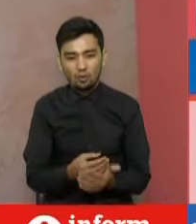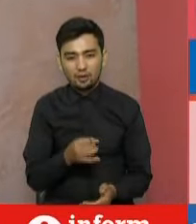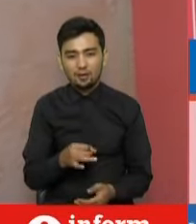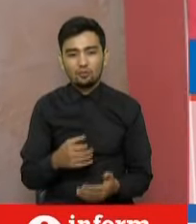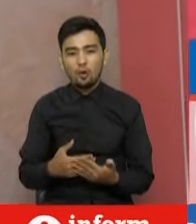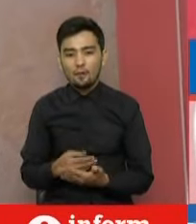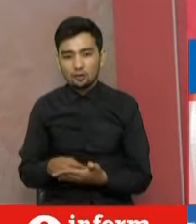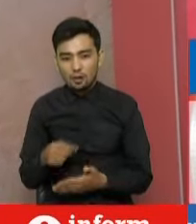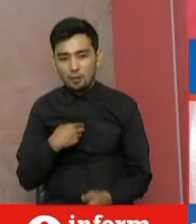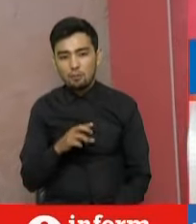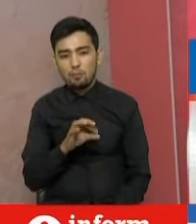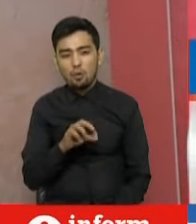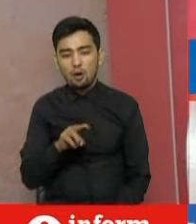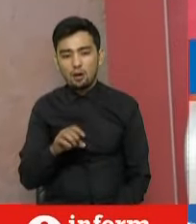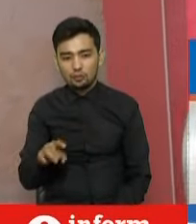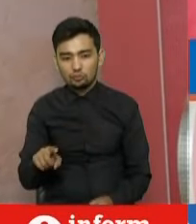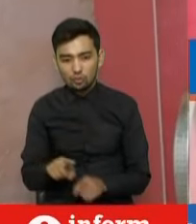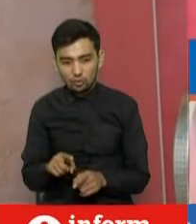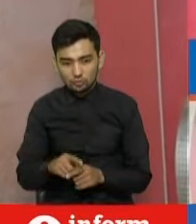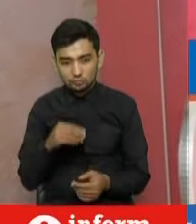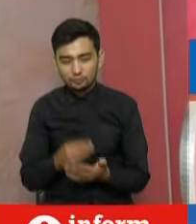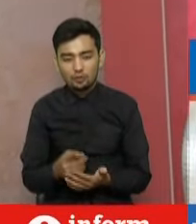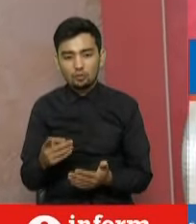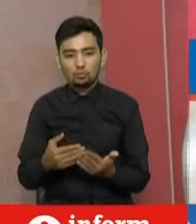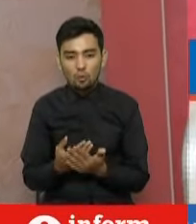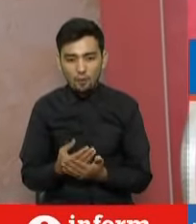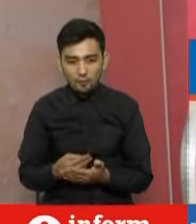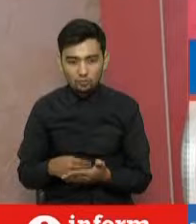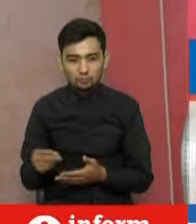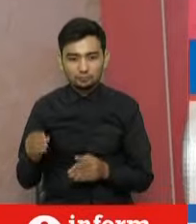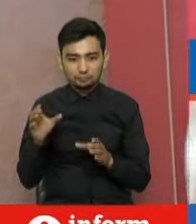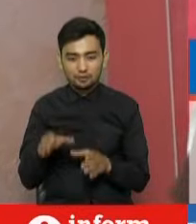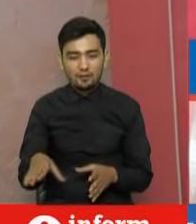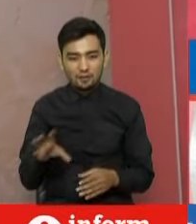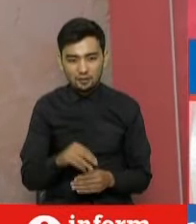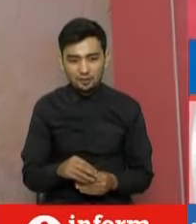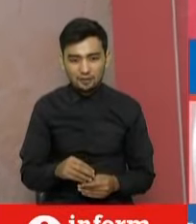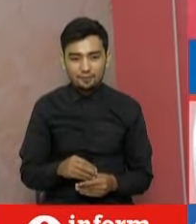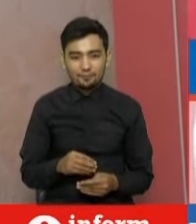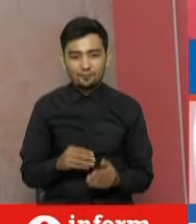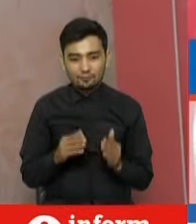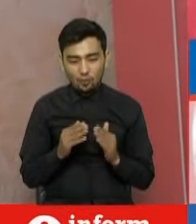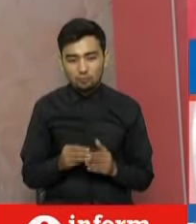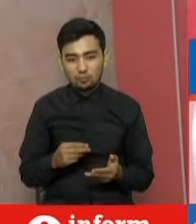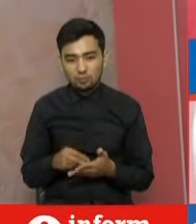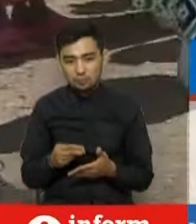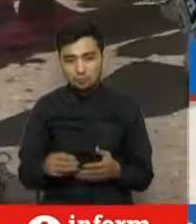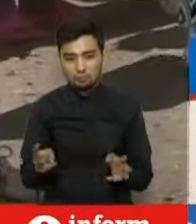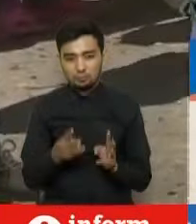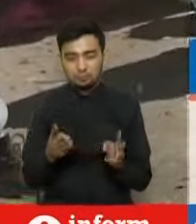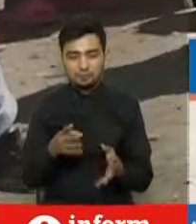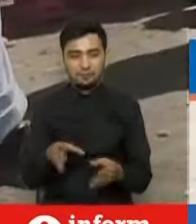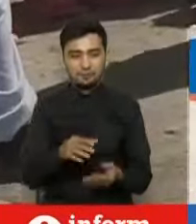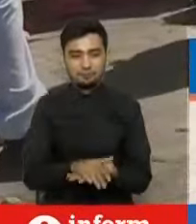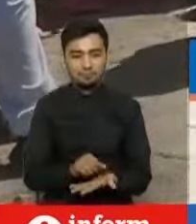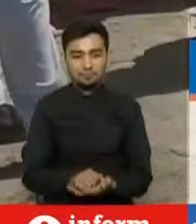тоже более ржант мне. Более дам, он новый садом. После Google играл на всем. Я жанку тебе.